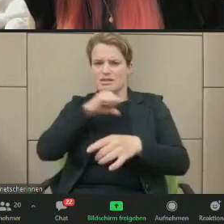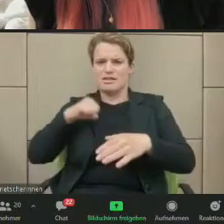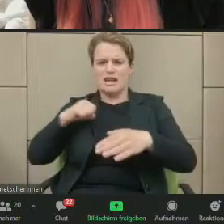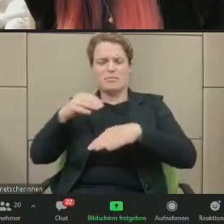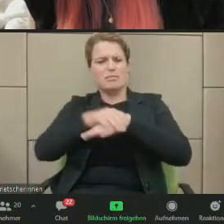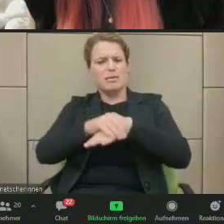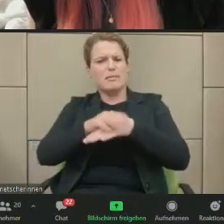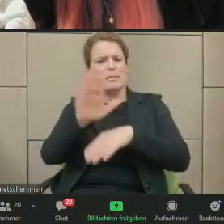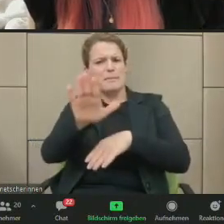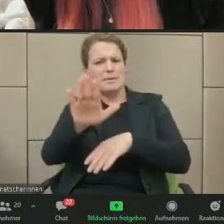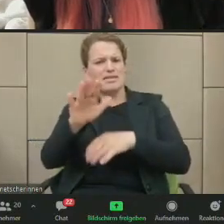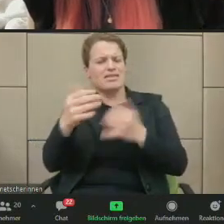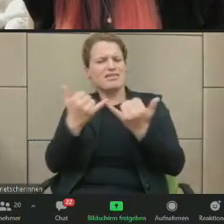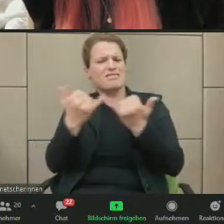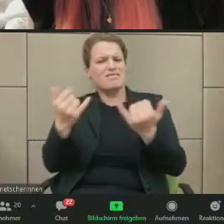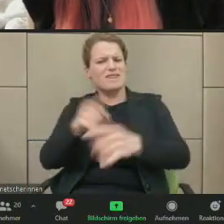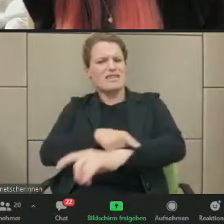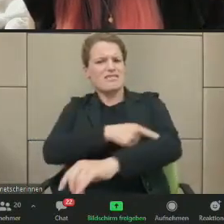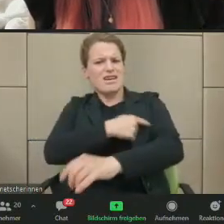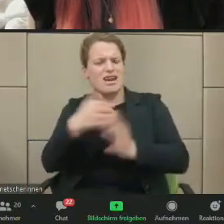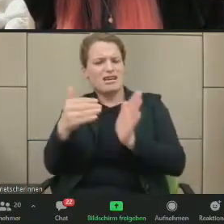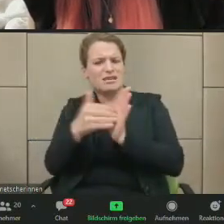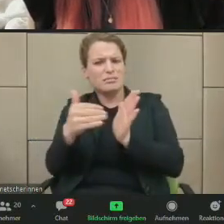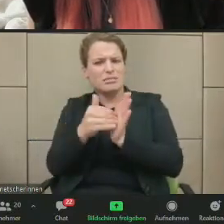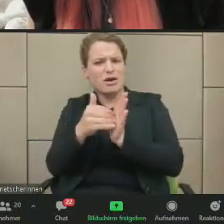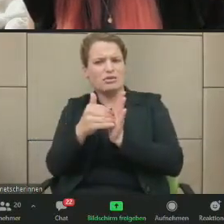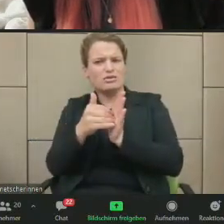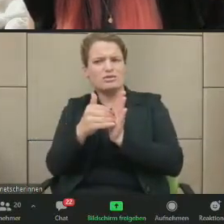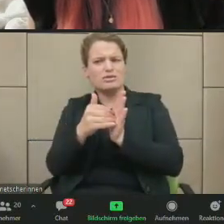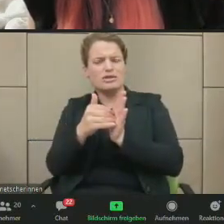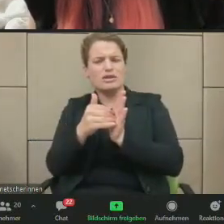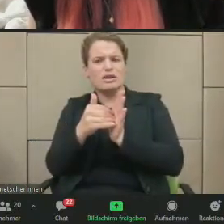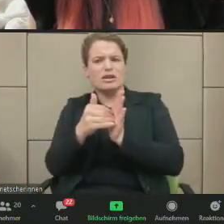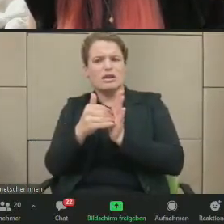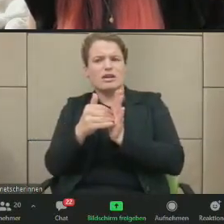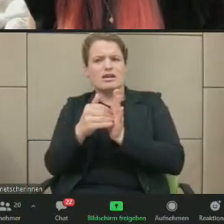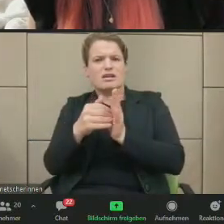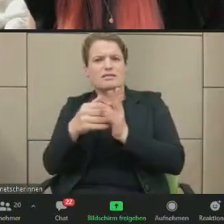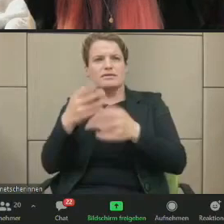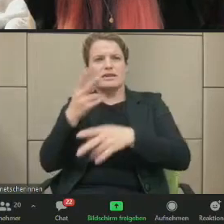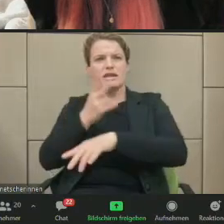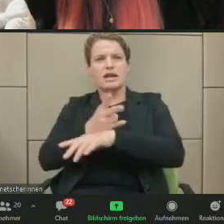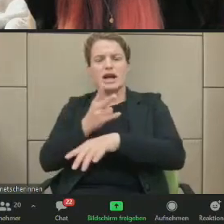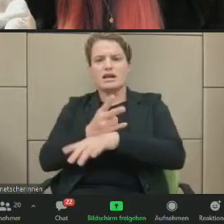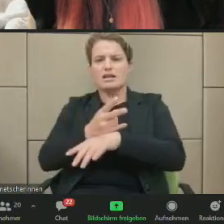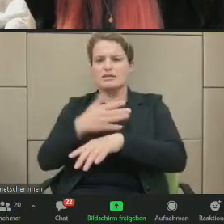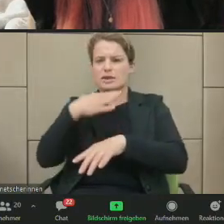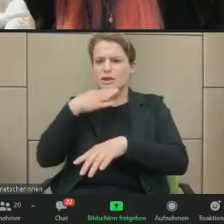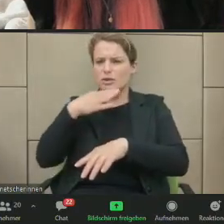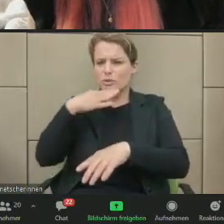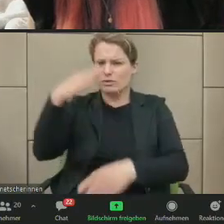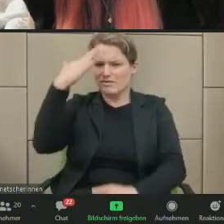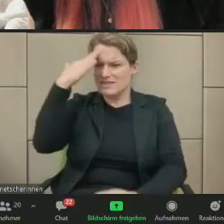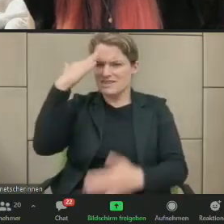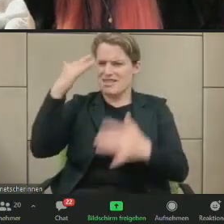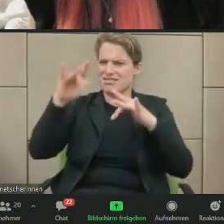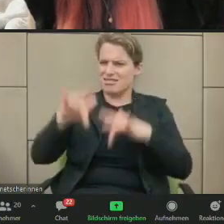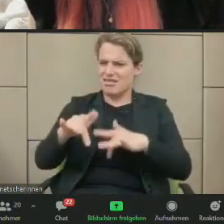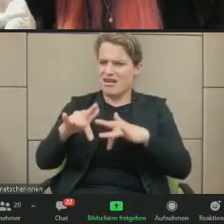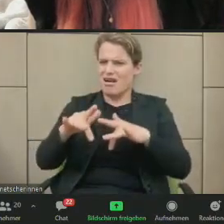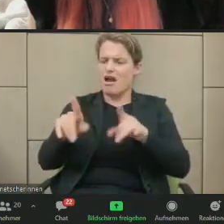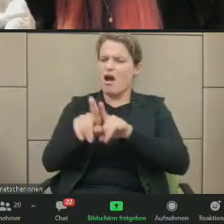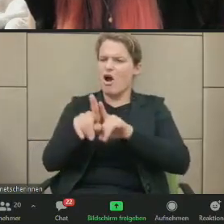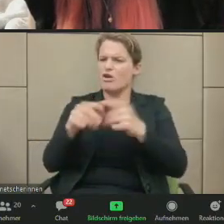eigentlich gedauert, bis man gewusst hat, so jetzt weiß ich so viel über die Erkrankung, weiß auch viel, wie ich mit